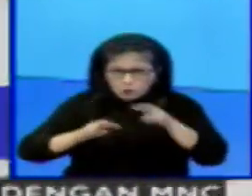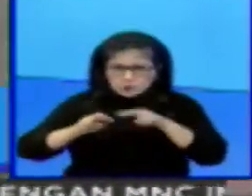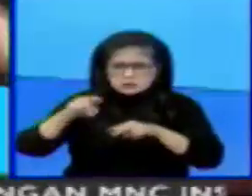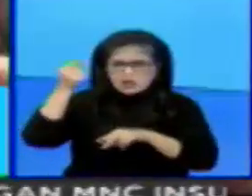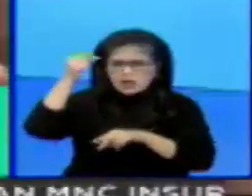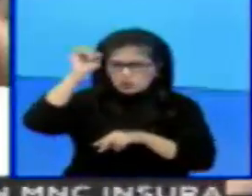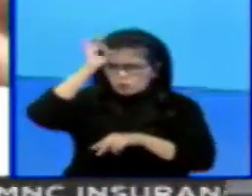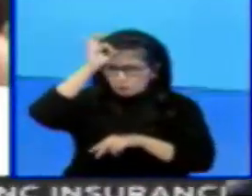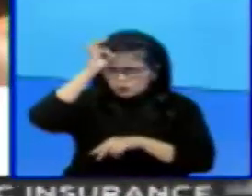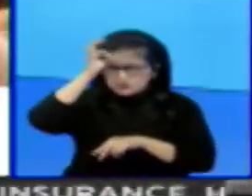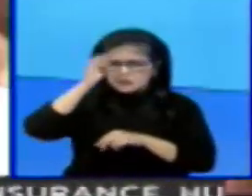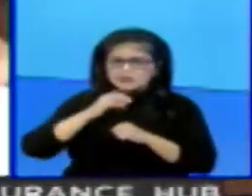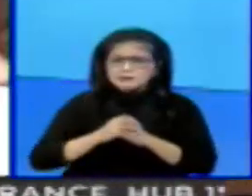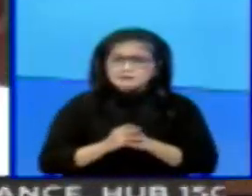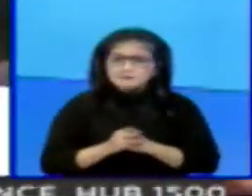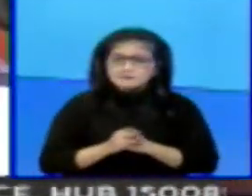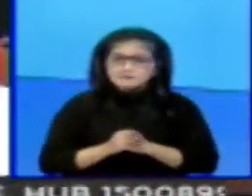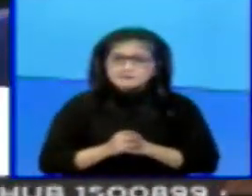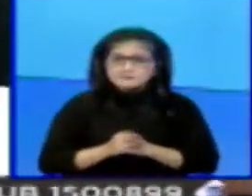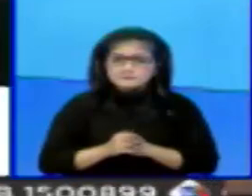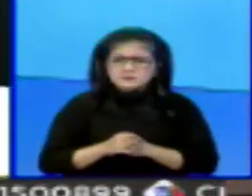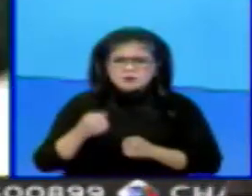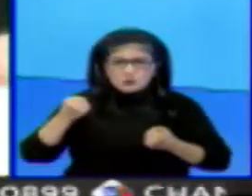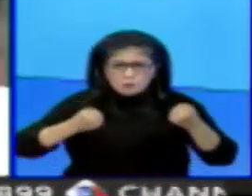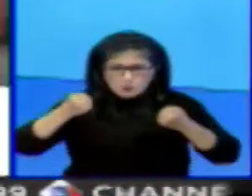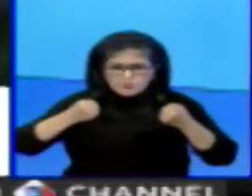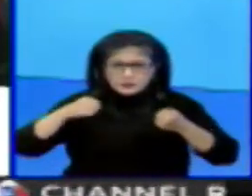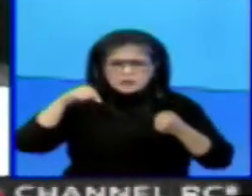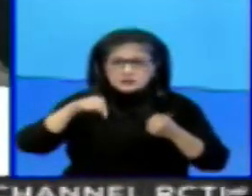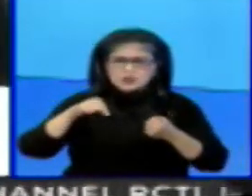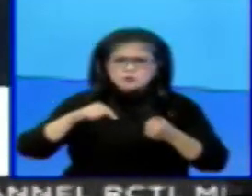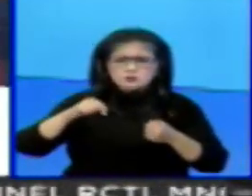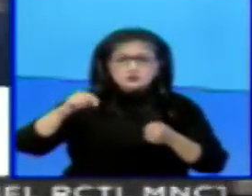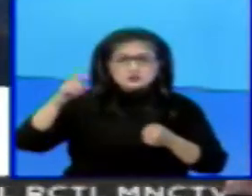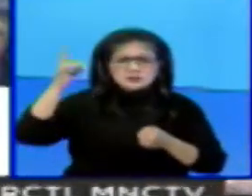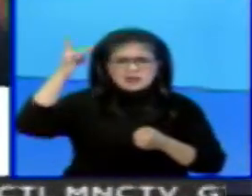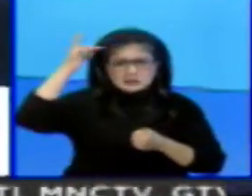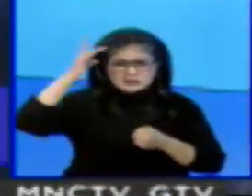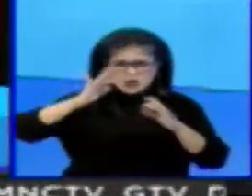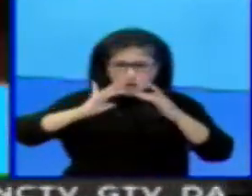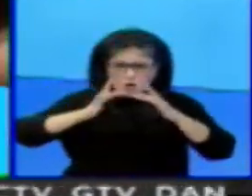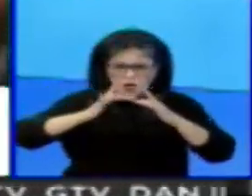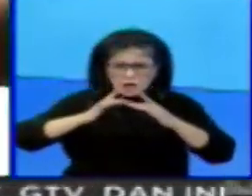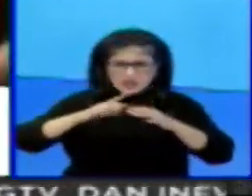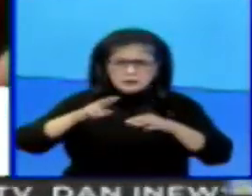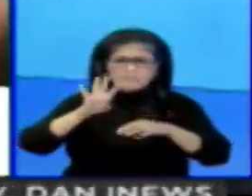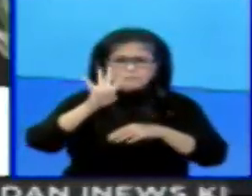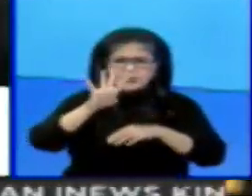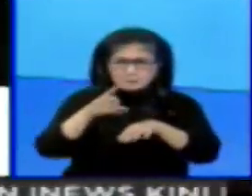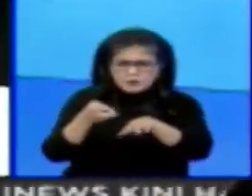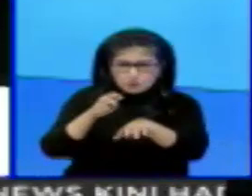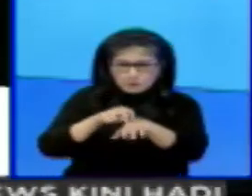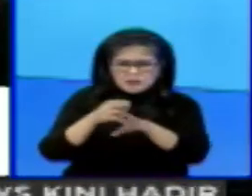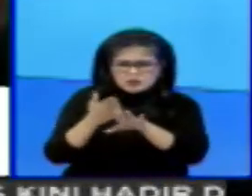Lantas. Mobil taksi online mengangkut 4 penumpang yang merupakan satu keluarga warga Cibodas. Sebelum kejadian, mereka